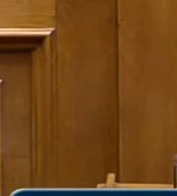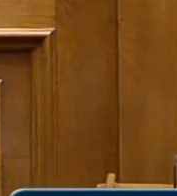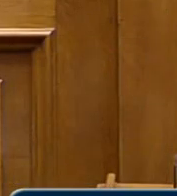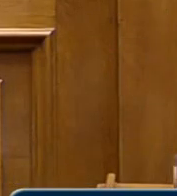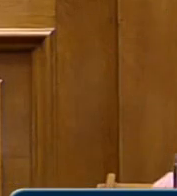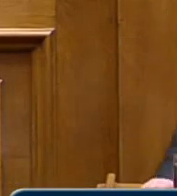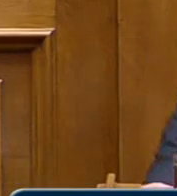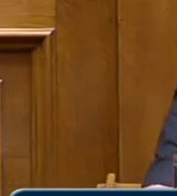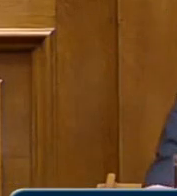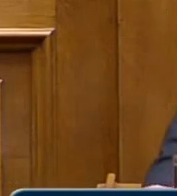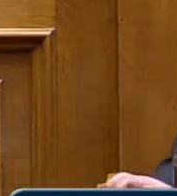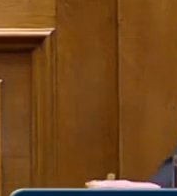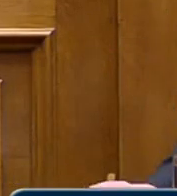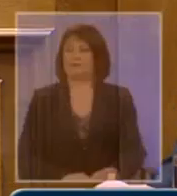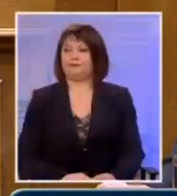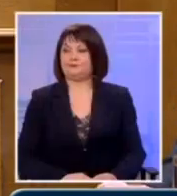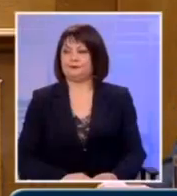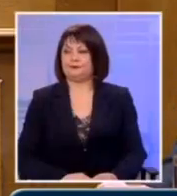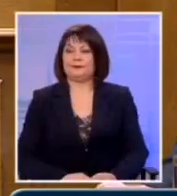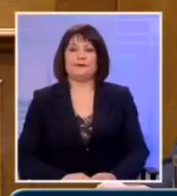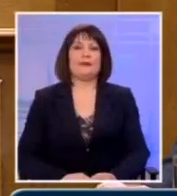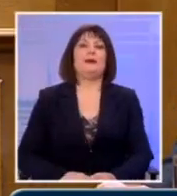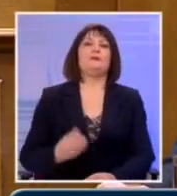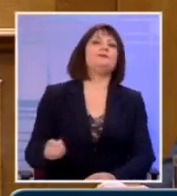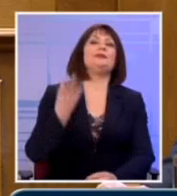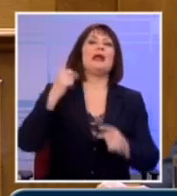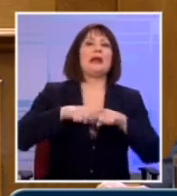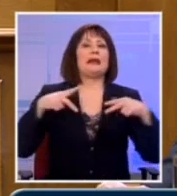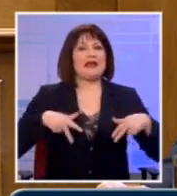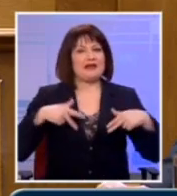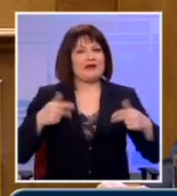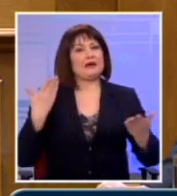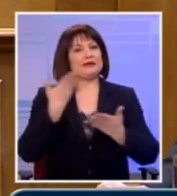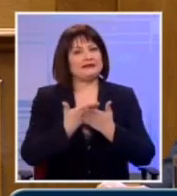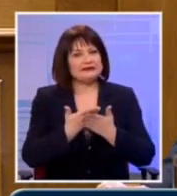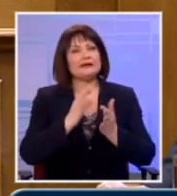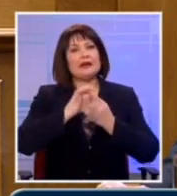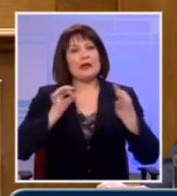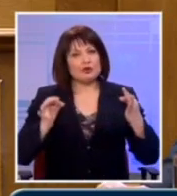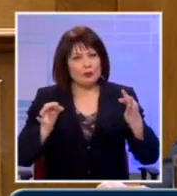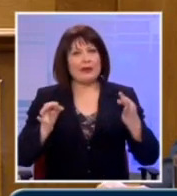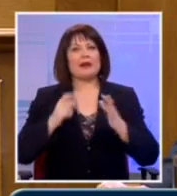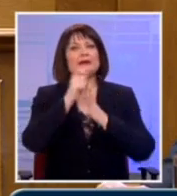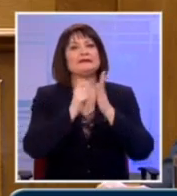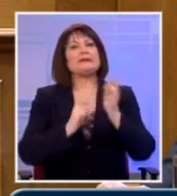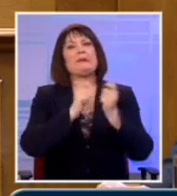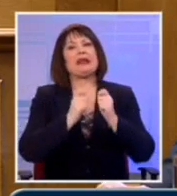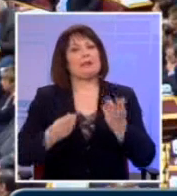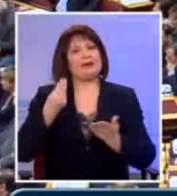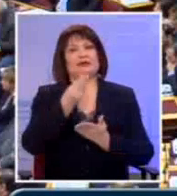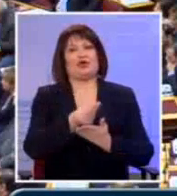Η νέα ελληνική κυβέρνηση κατέθεσε στους Ευρωπαίους εταίρους έναν αναλυτικό κατάλογο μεταρρυθμίσεων.